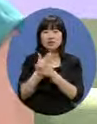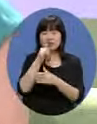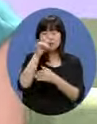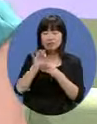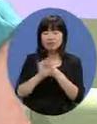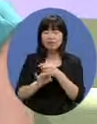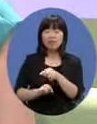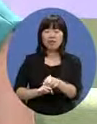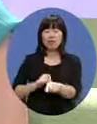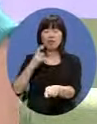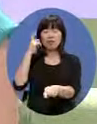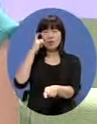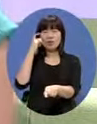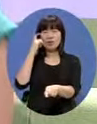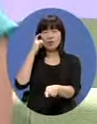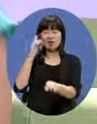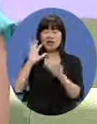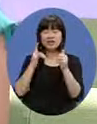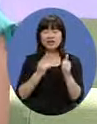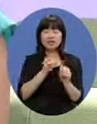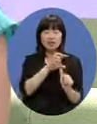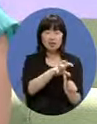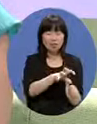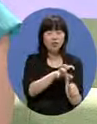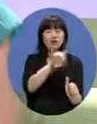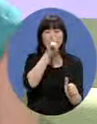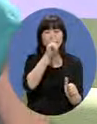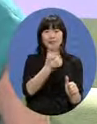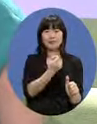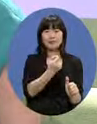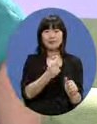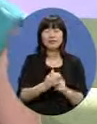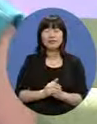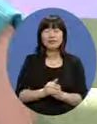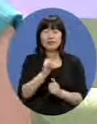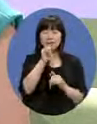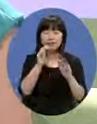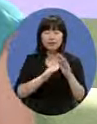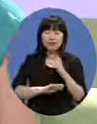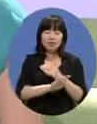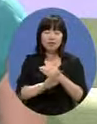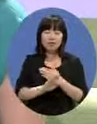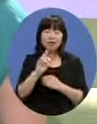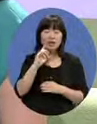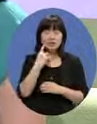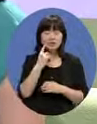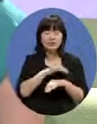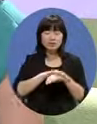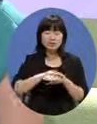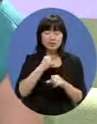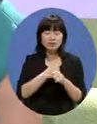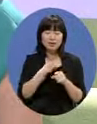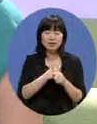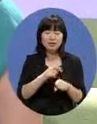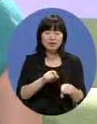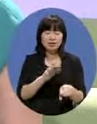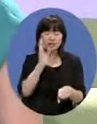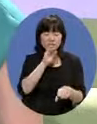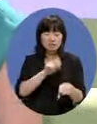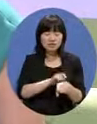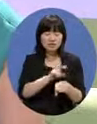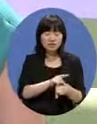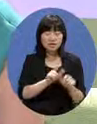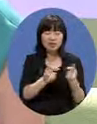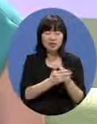이렇게 하고 아 왜 그래라고 아이한테도 억압을 시키게 된다라는 거예요. 그래서 결코 우리가 예쁜 잘 꾸미는 건 나쁜 특성이 아니기